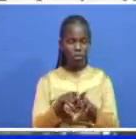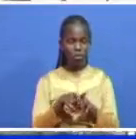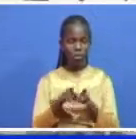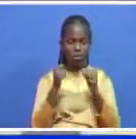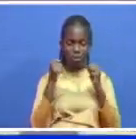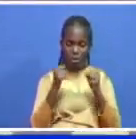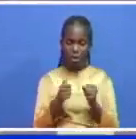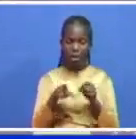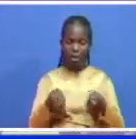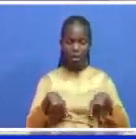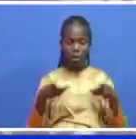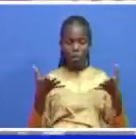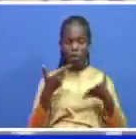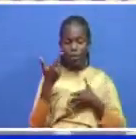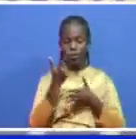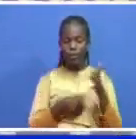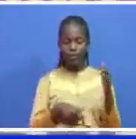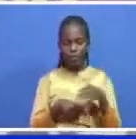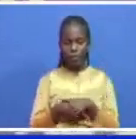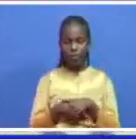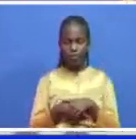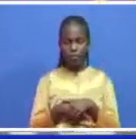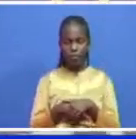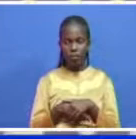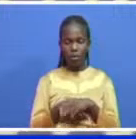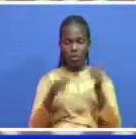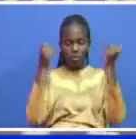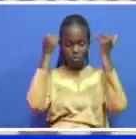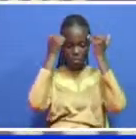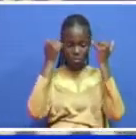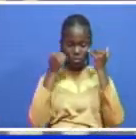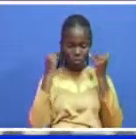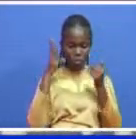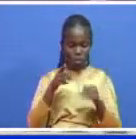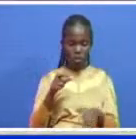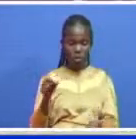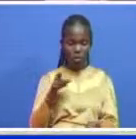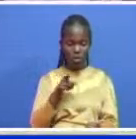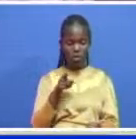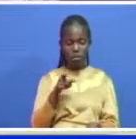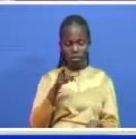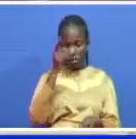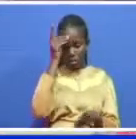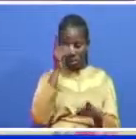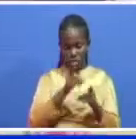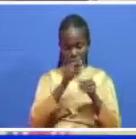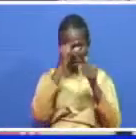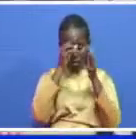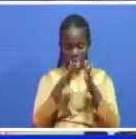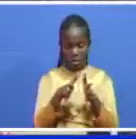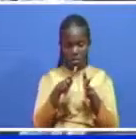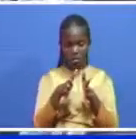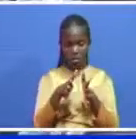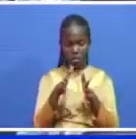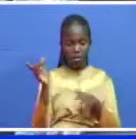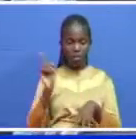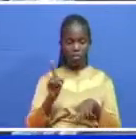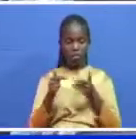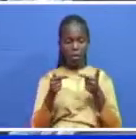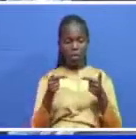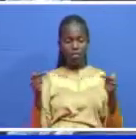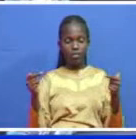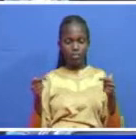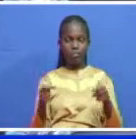mikalile bala maweta tamabikie tameubika kotini kuliana na itambiwi ya governor wa county ni Esu ya Ilobi